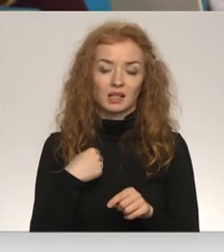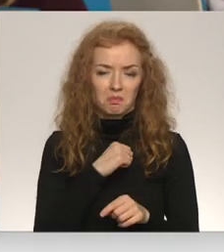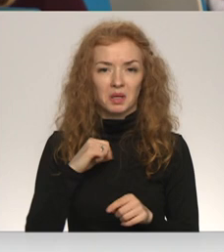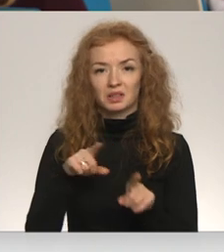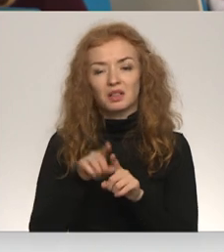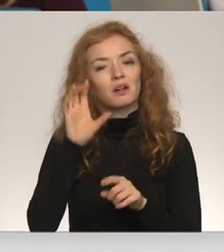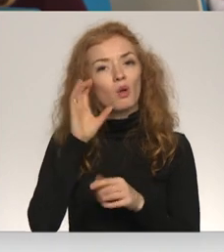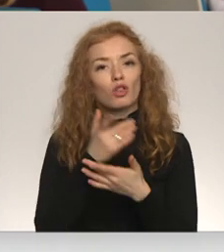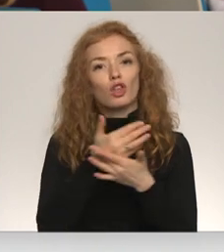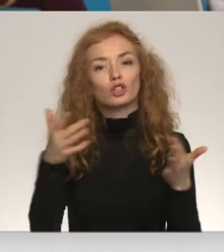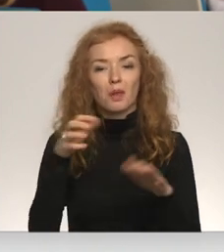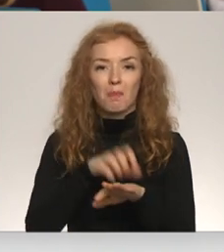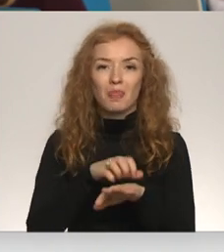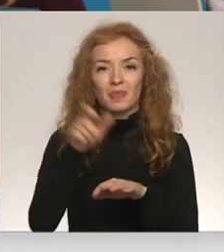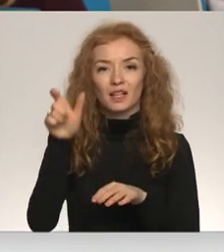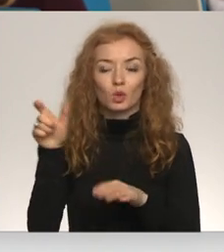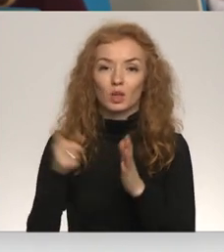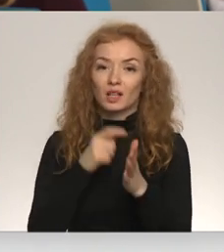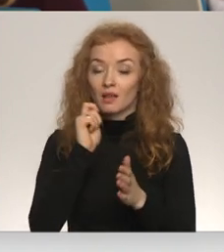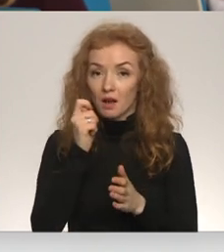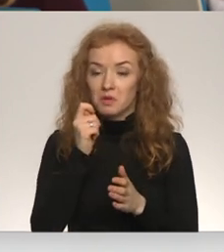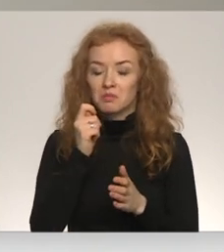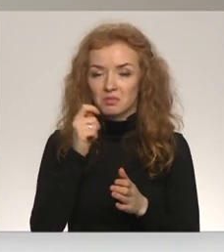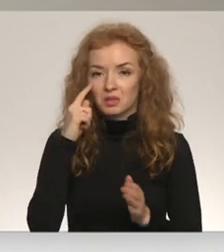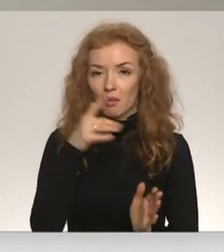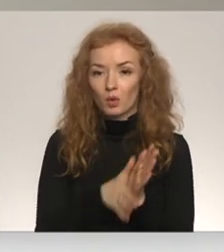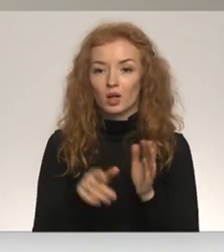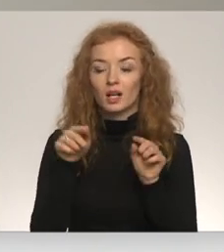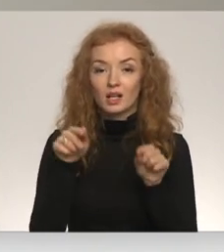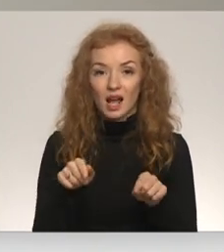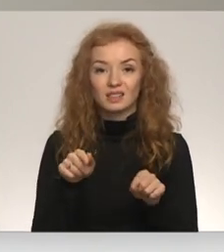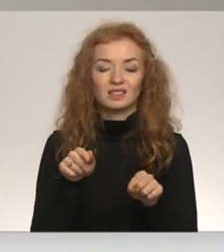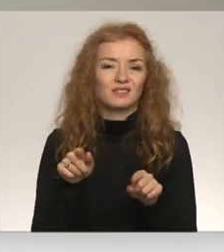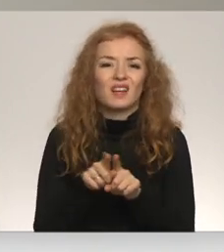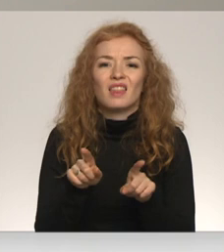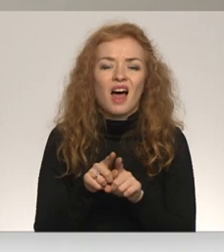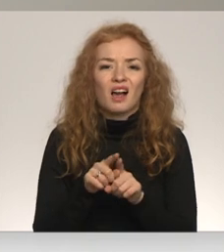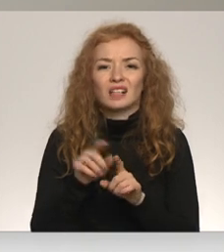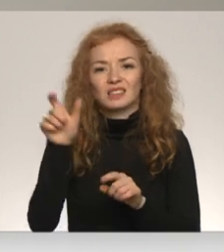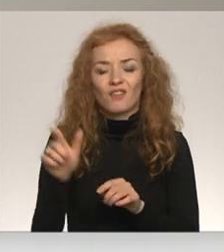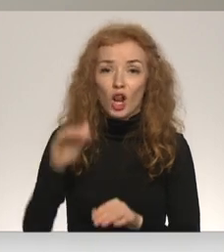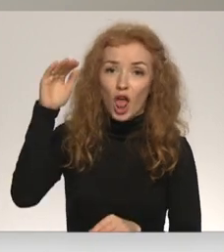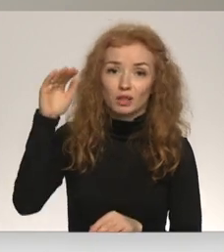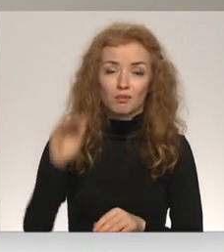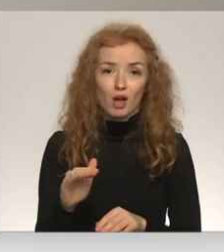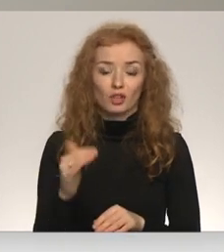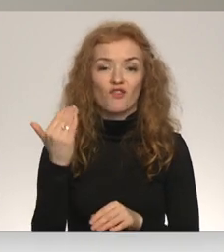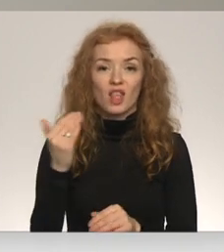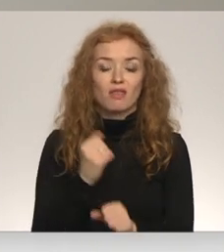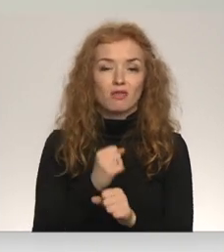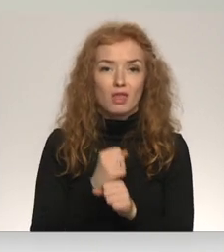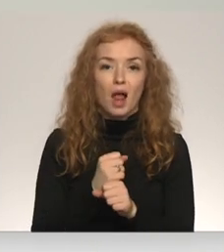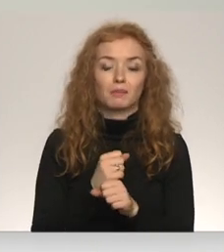klausies dažādu mediķu intervijas, tad tu var saprast, ka jā, tas cilvēks, lai cik varbūt tās maziņš vai liels būtu, tas viņa darbs medicīnā,